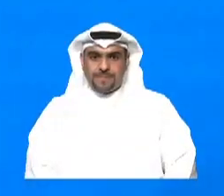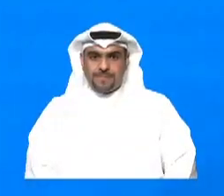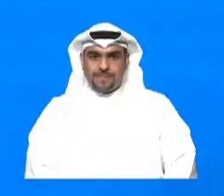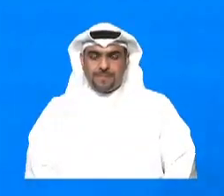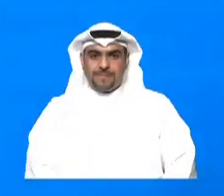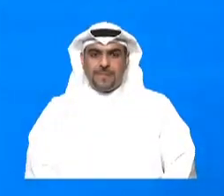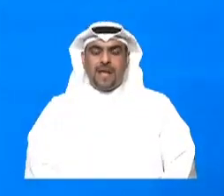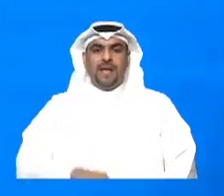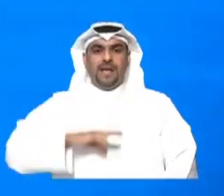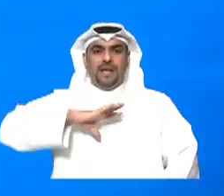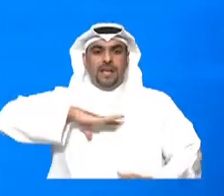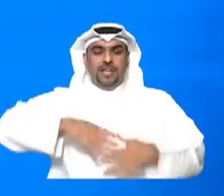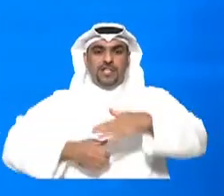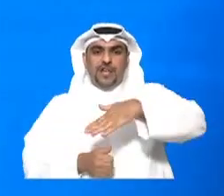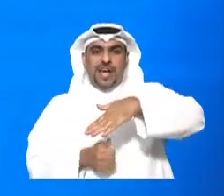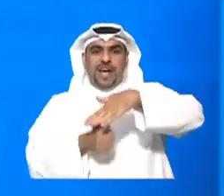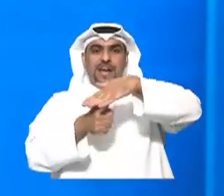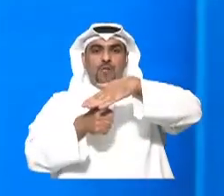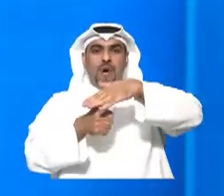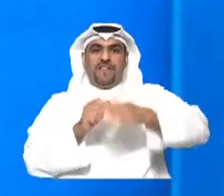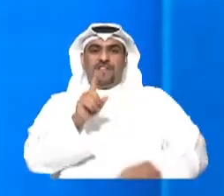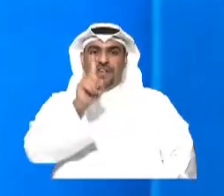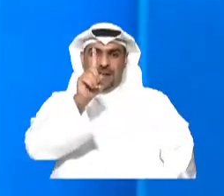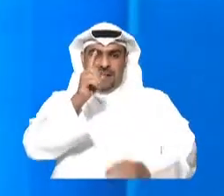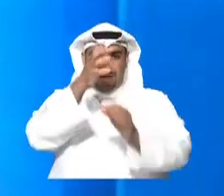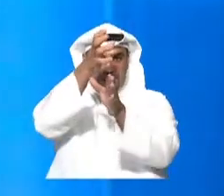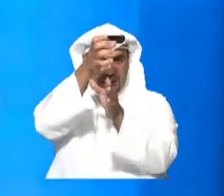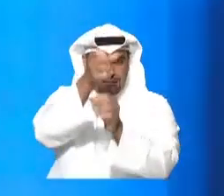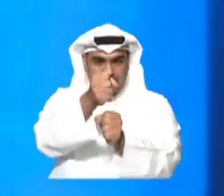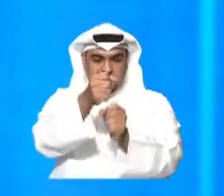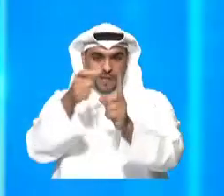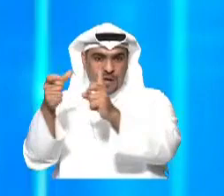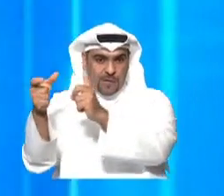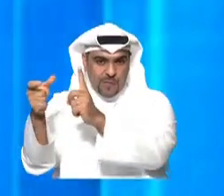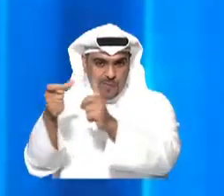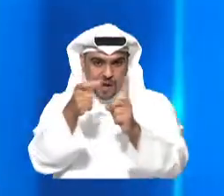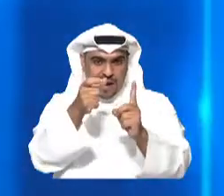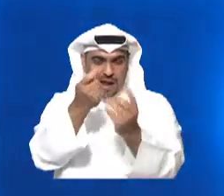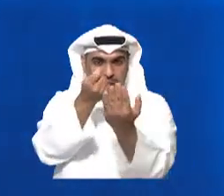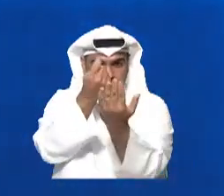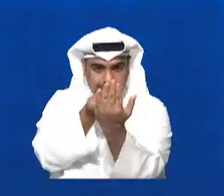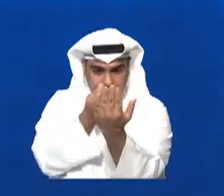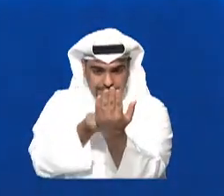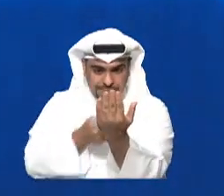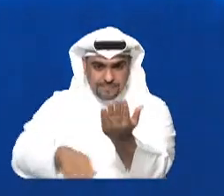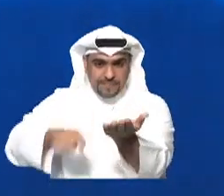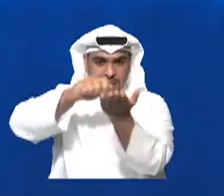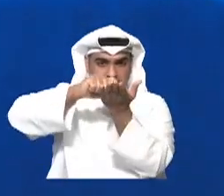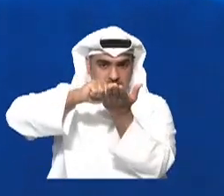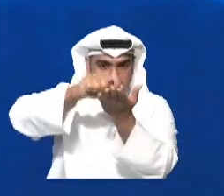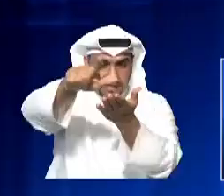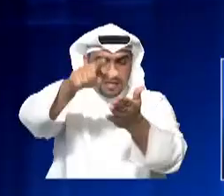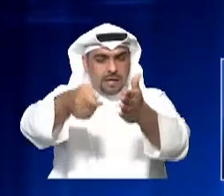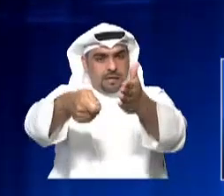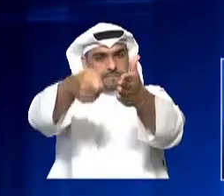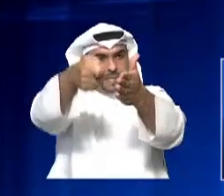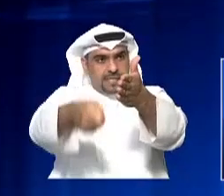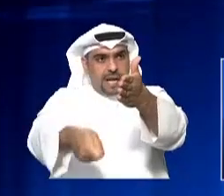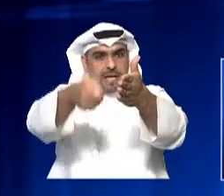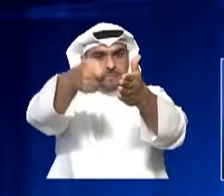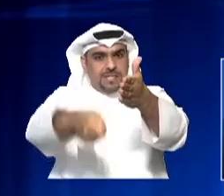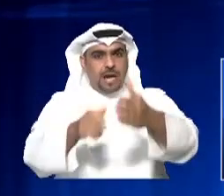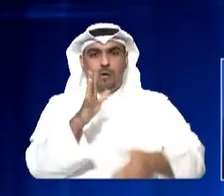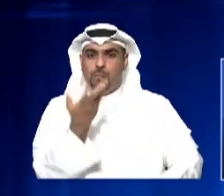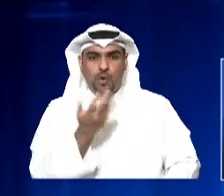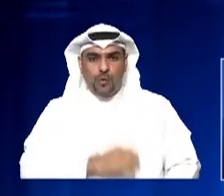بعد حضره صاحب السمو امير البلاد الشيخ نواف الاحمد الجابر الصباح حفظه الله ورعاه ببرقيه تعزيه الى اخيه صاحب